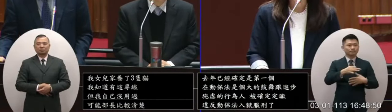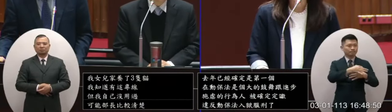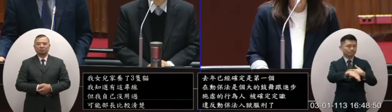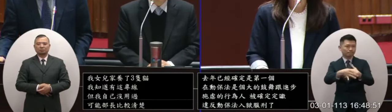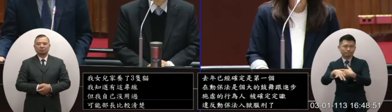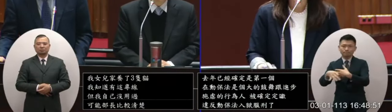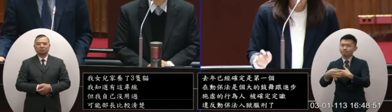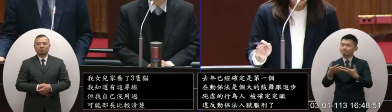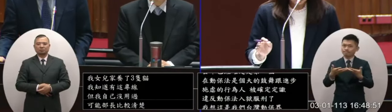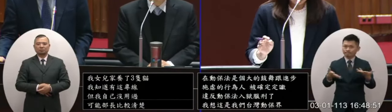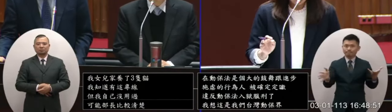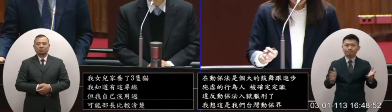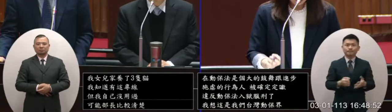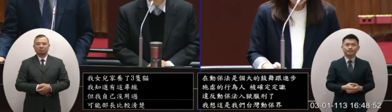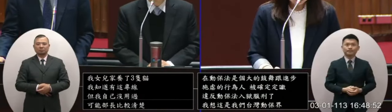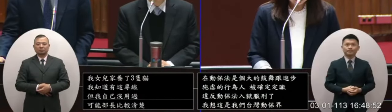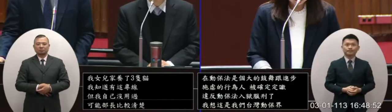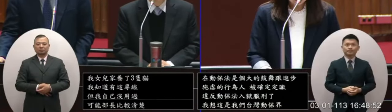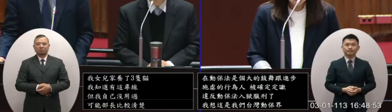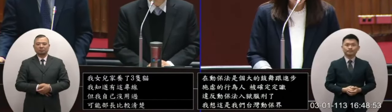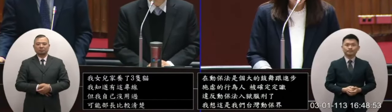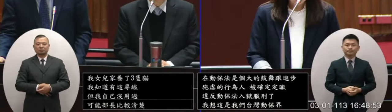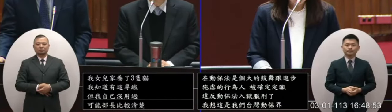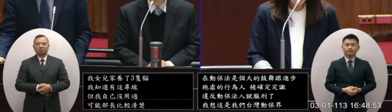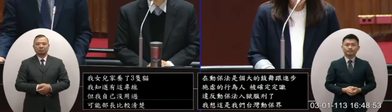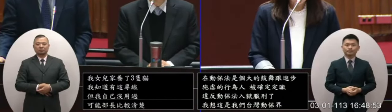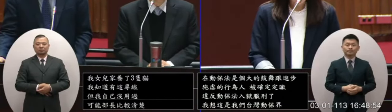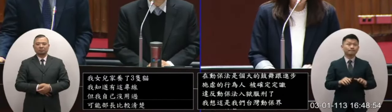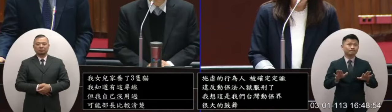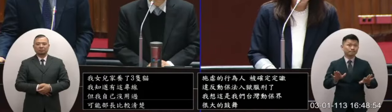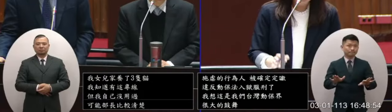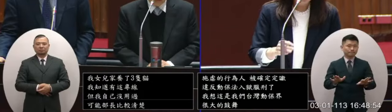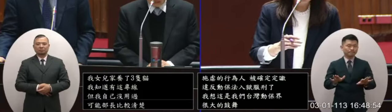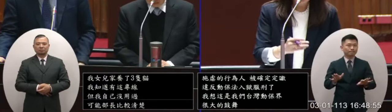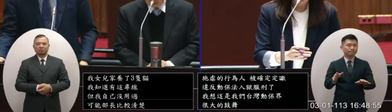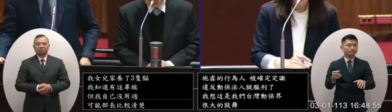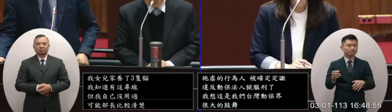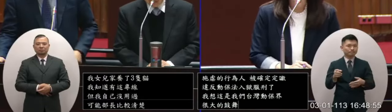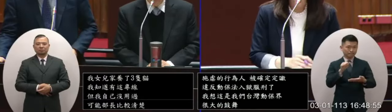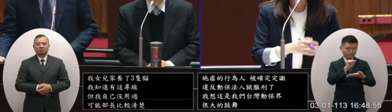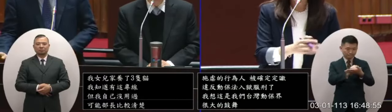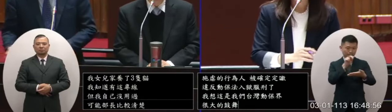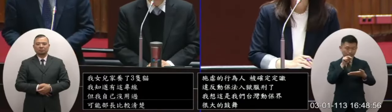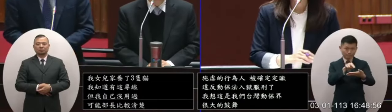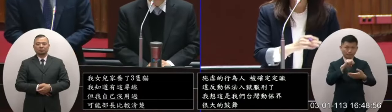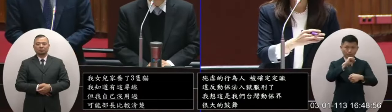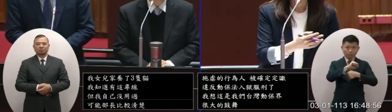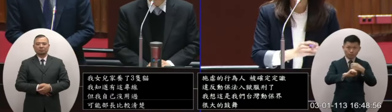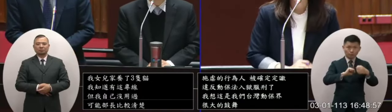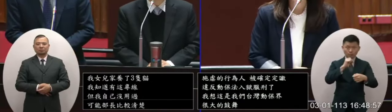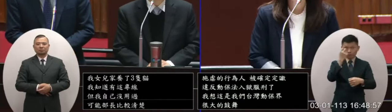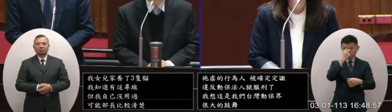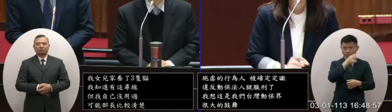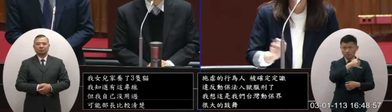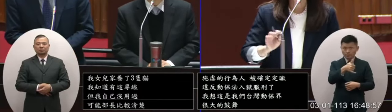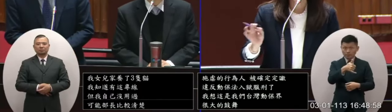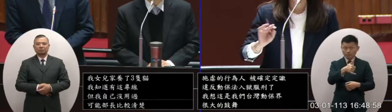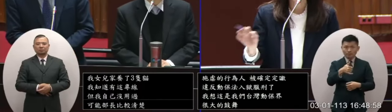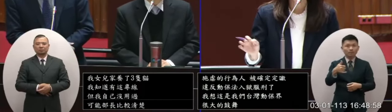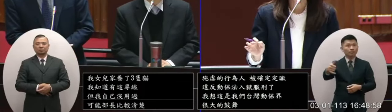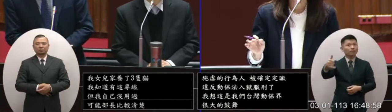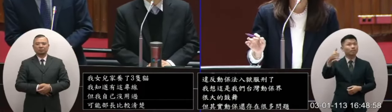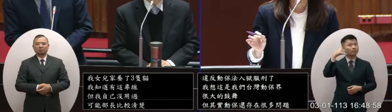的一个问题哦。那包含现在其实我们大概知道说，在动检员也就是动保员，他们其实是在接获所